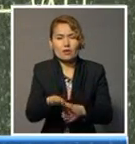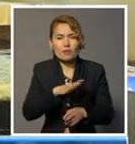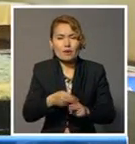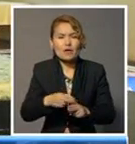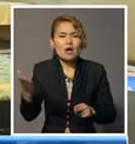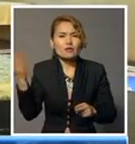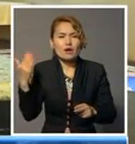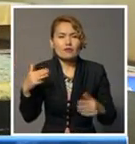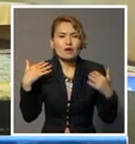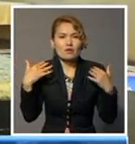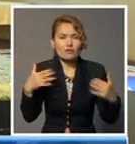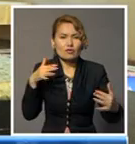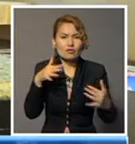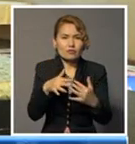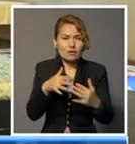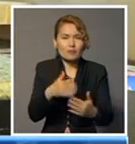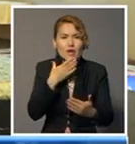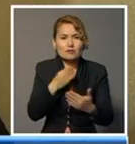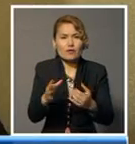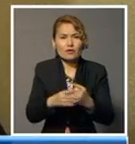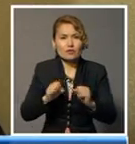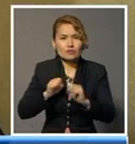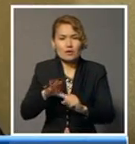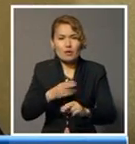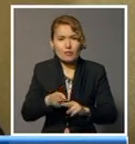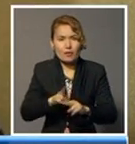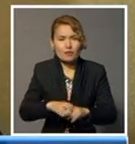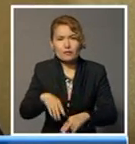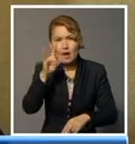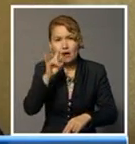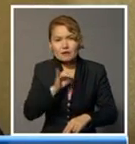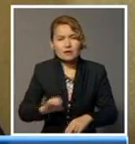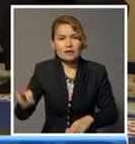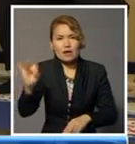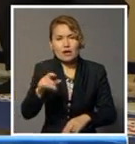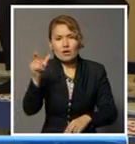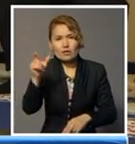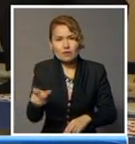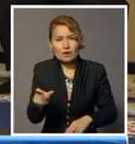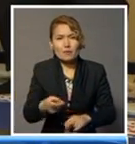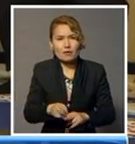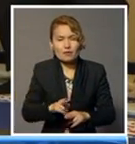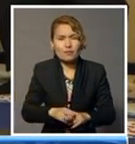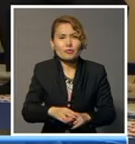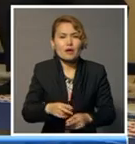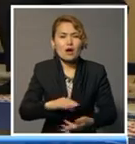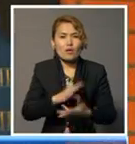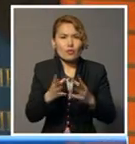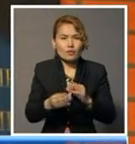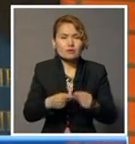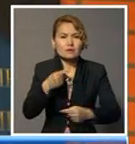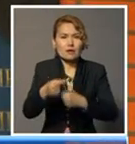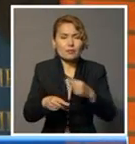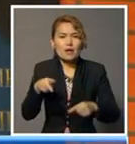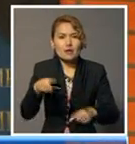Жетісу жеріне бейбіт халықтың еш жанжалсыз қайта қоныстануына ықпал еткен тарихи тұлға. Академик Еділ Ерғожин бастаған би ұрпақтары